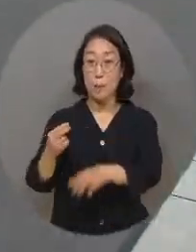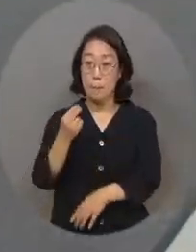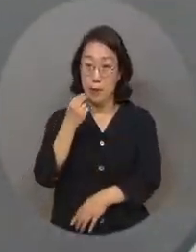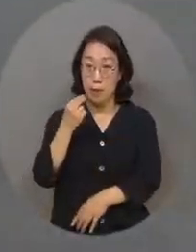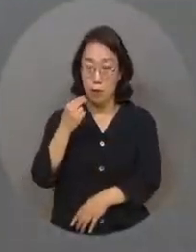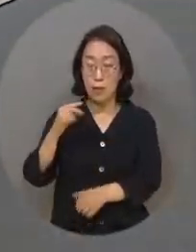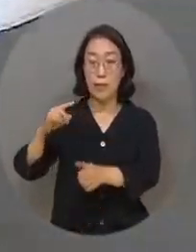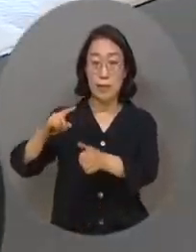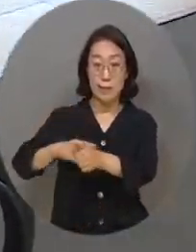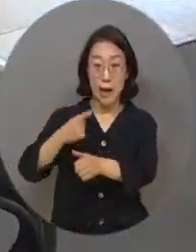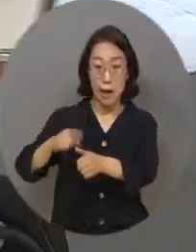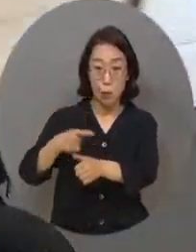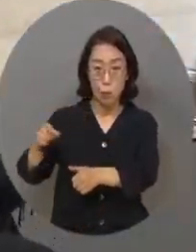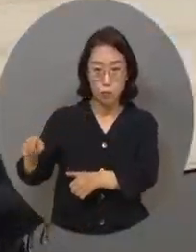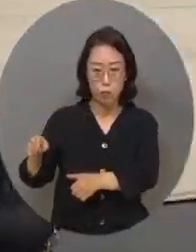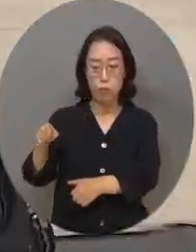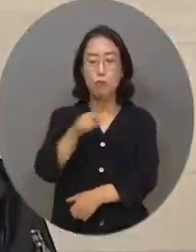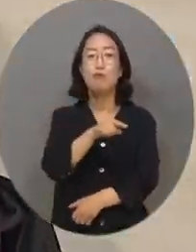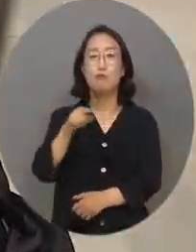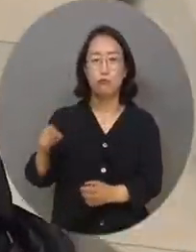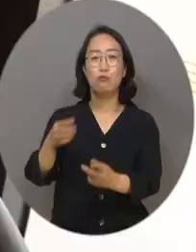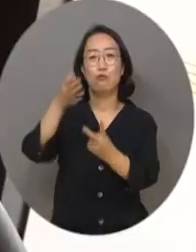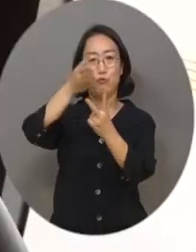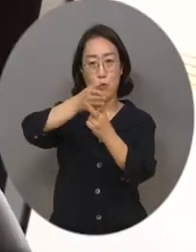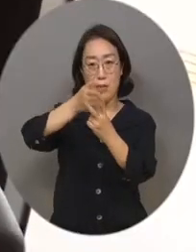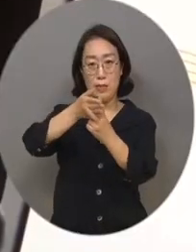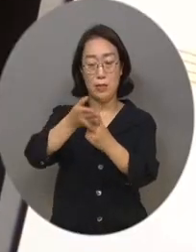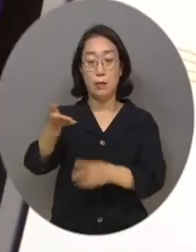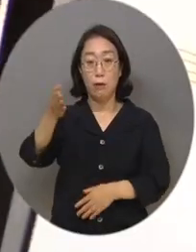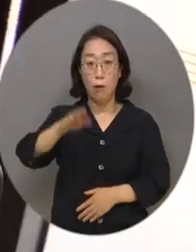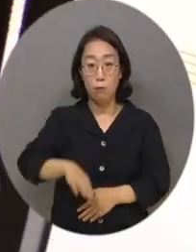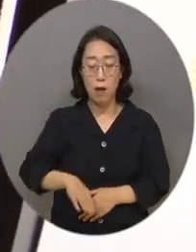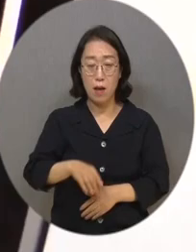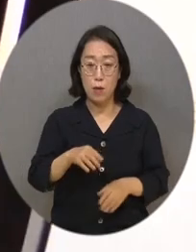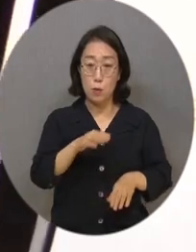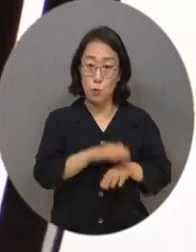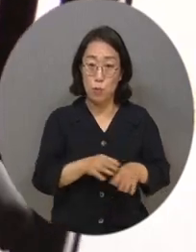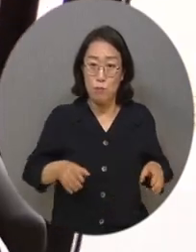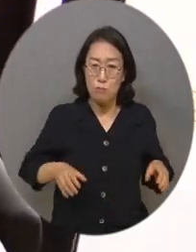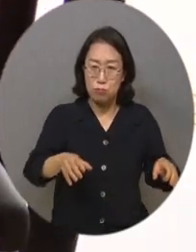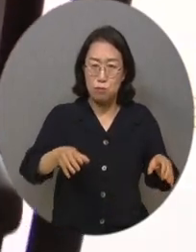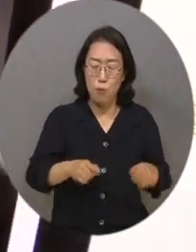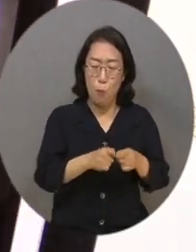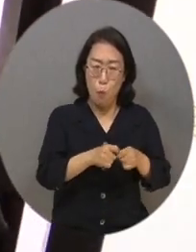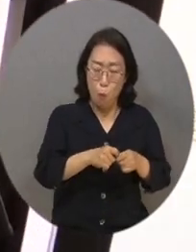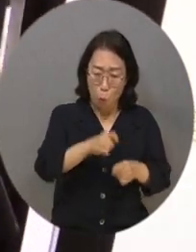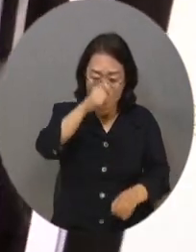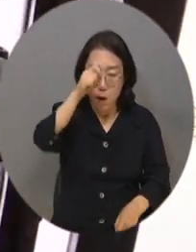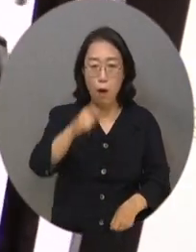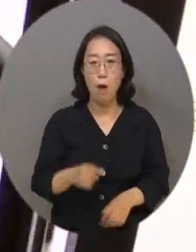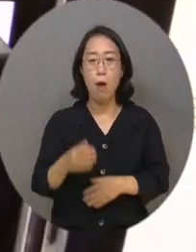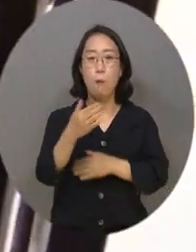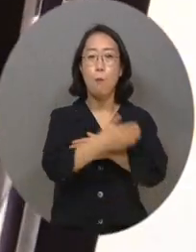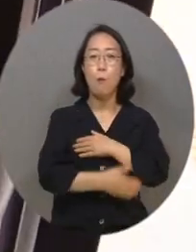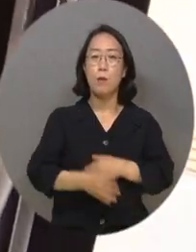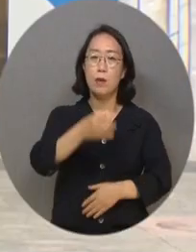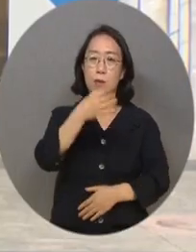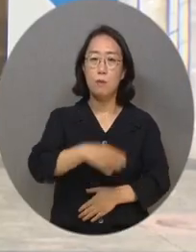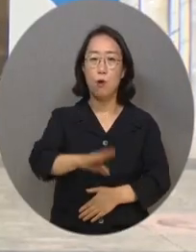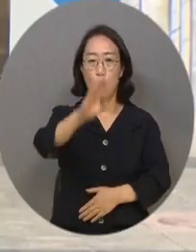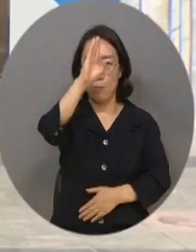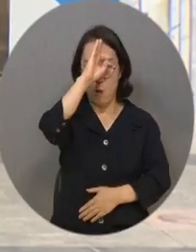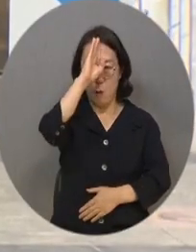힘으로 이동하는 전동 휠체어로 구분됩니다. 하지만 수동 휠체어를 장기간 사용할 경우 심혈관 질환과